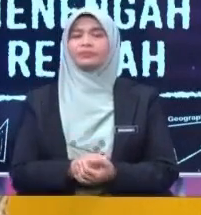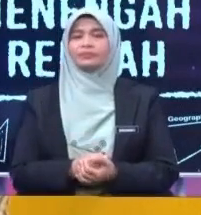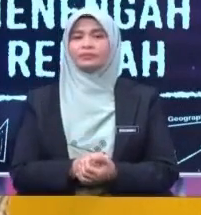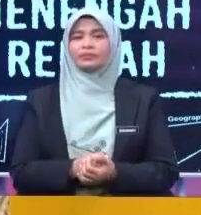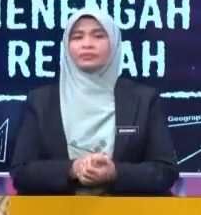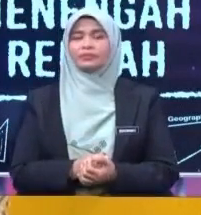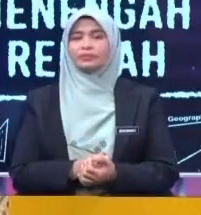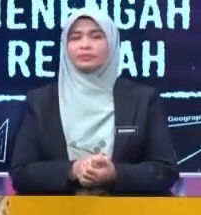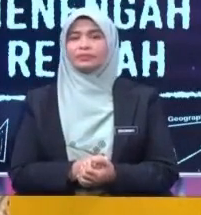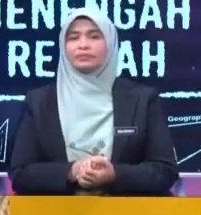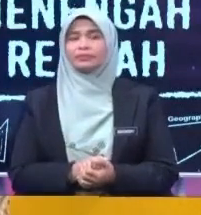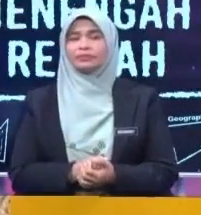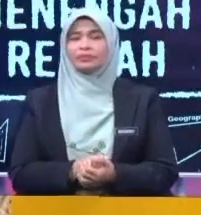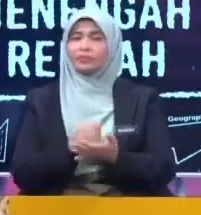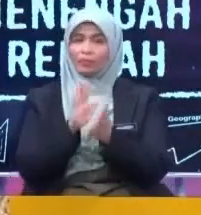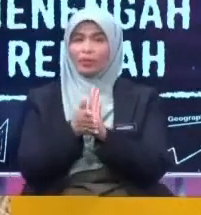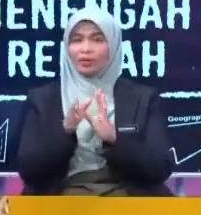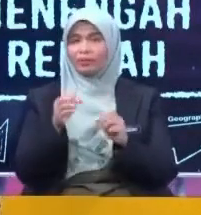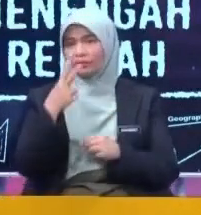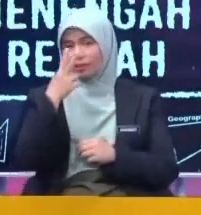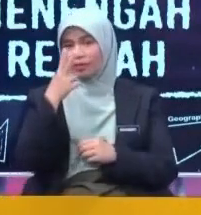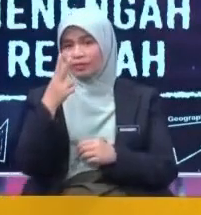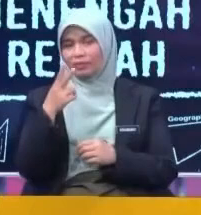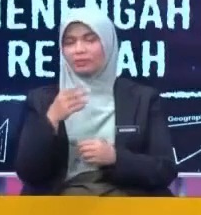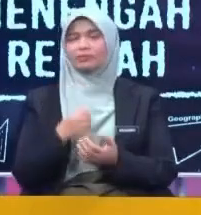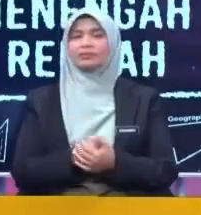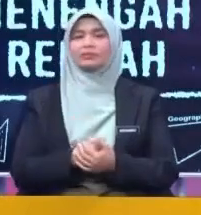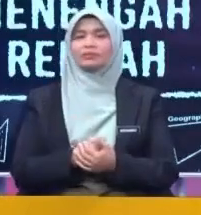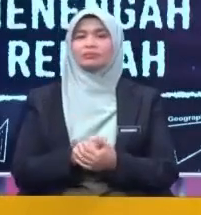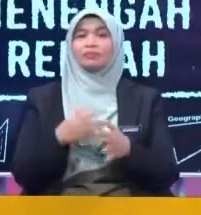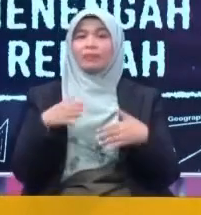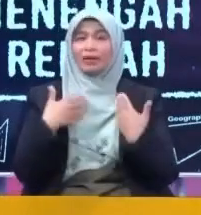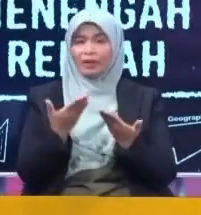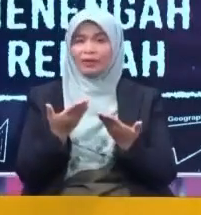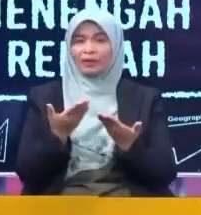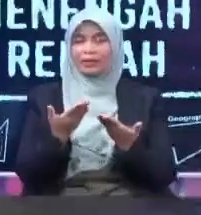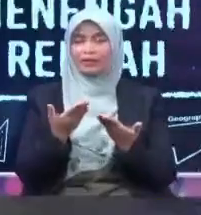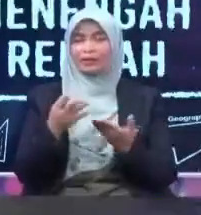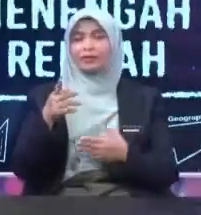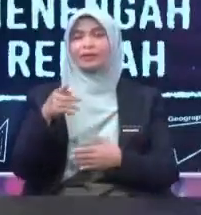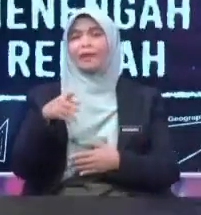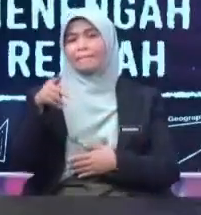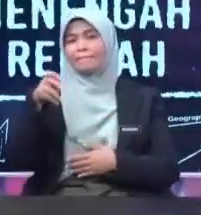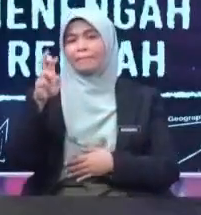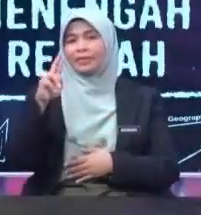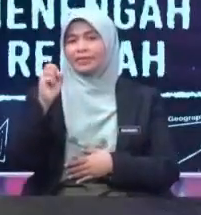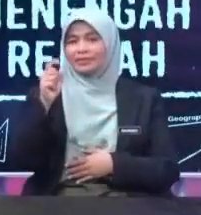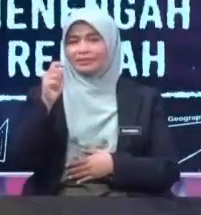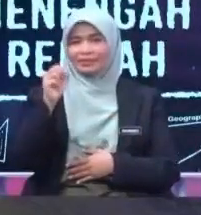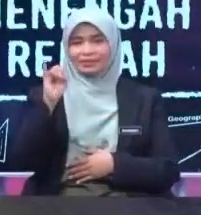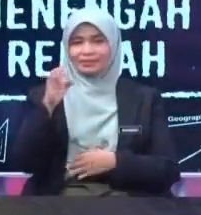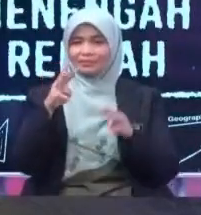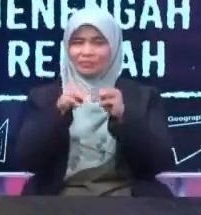portal sumberku KPM. Jadi boleh lihat di situ. Dan bagaimana prestasi anak-anak murid kita pada hari ini? Prestasi Azhar, kalau kita